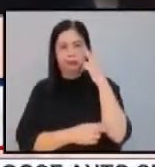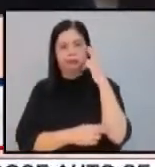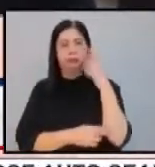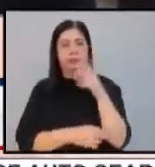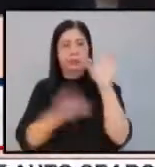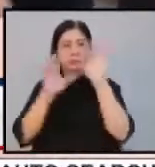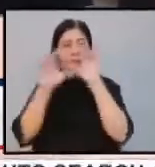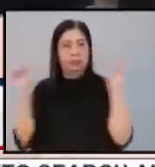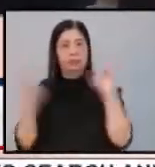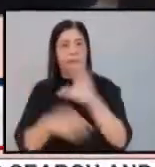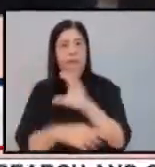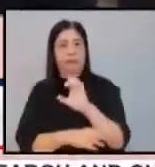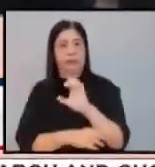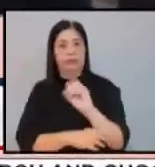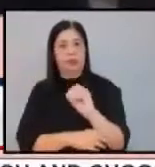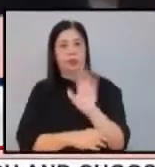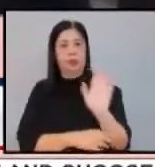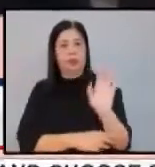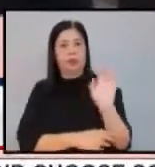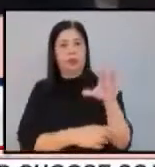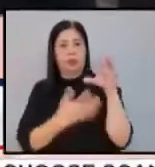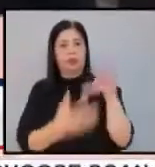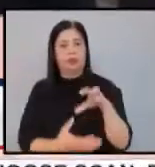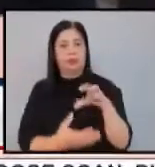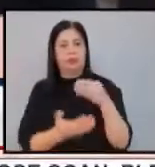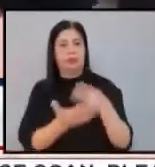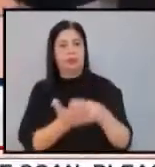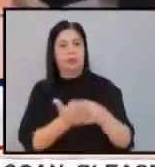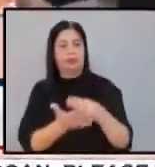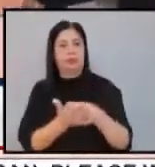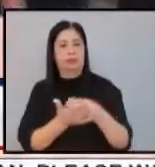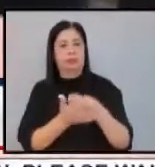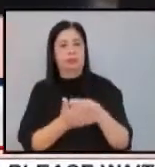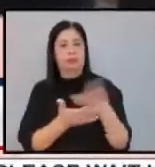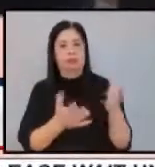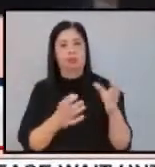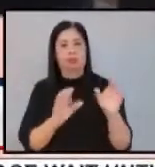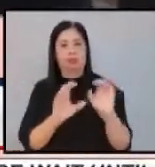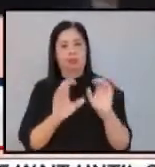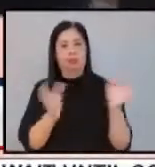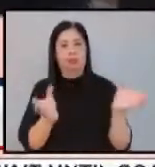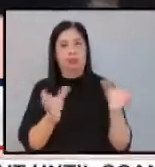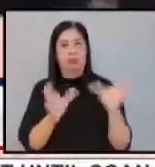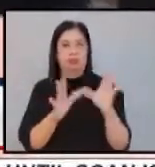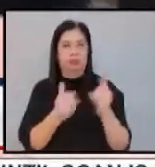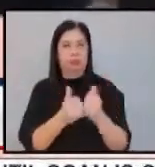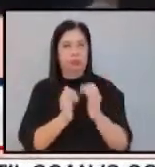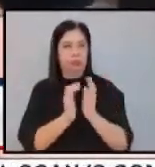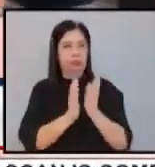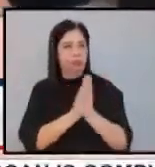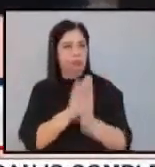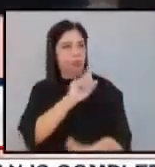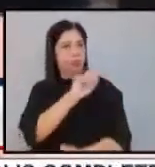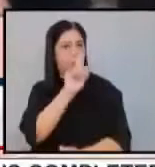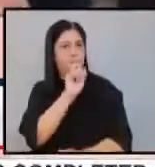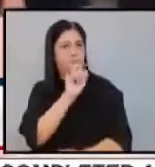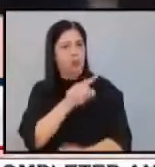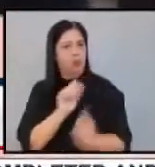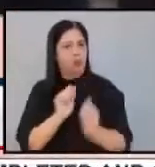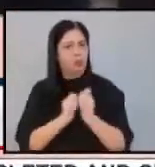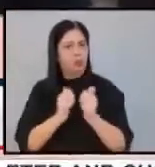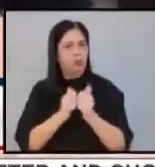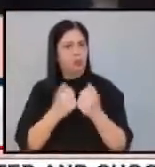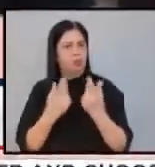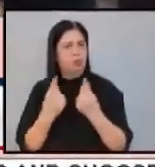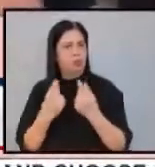CEO of his wealth financial firm. So I asked him a question kung how can I do what he